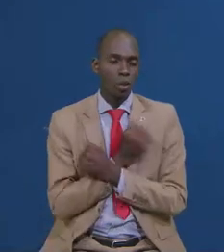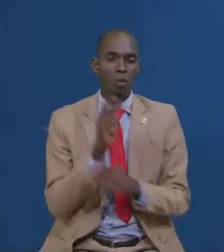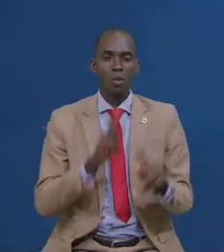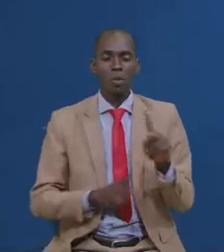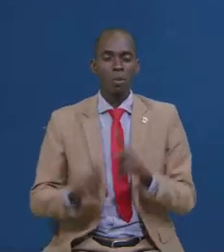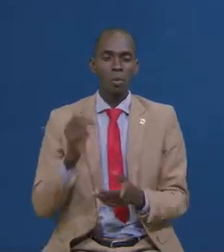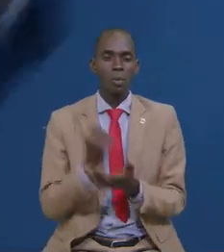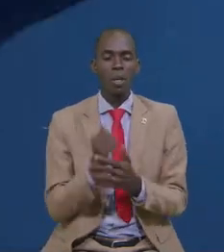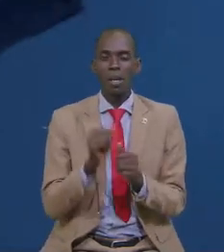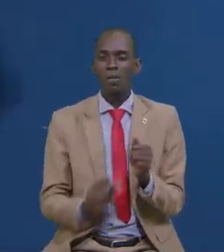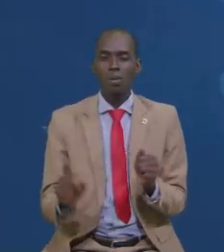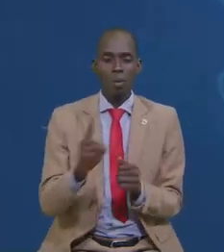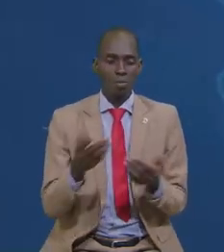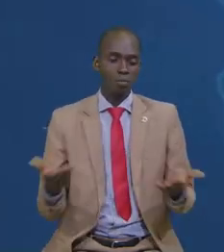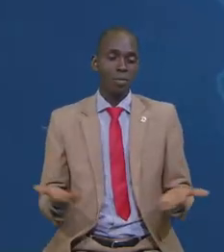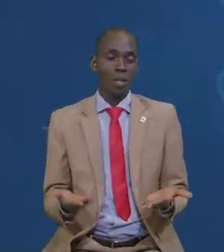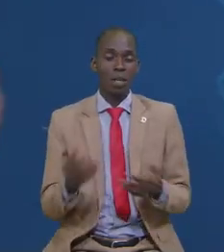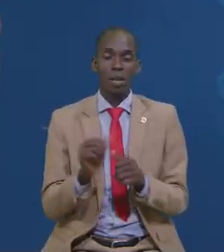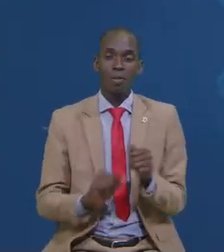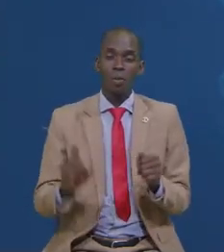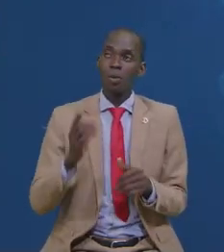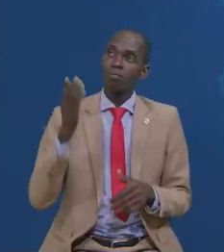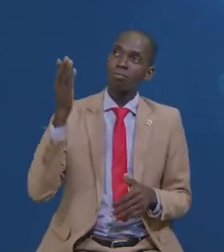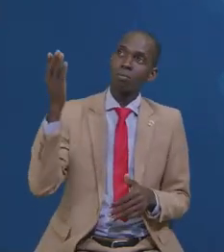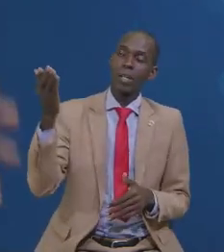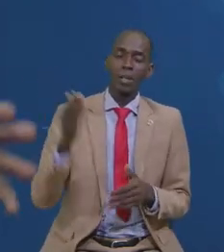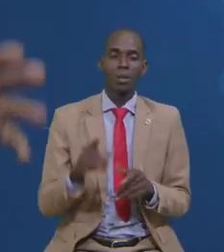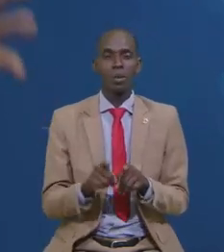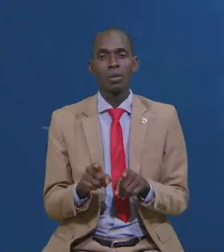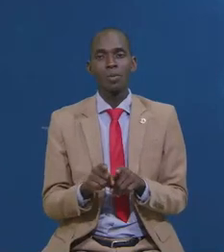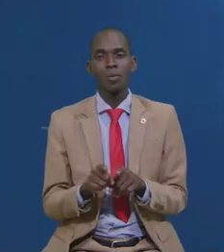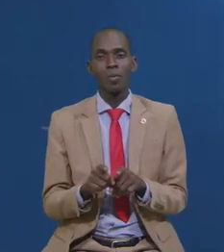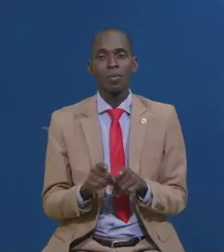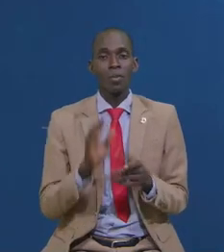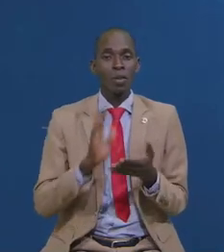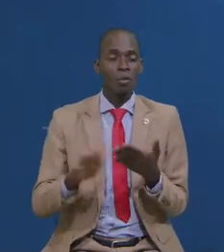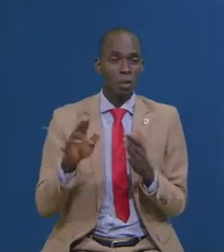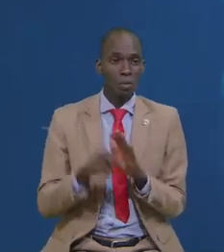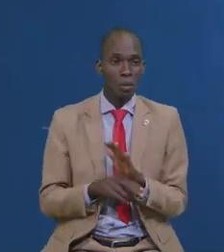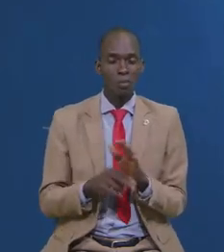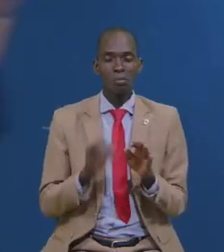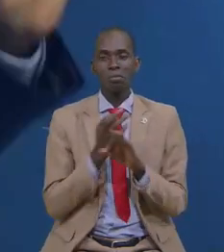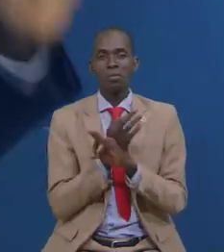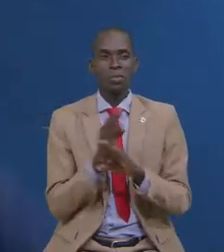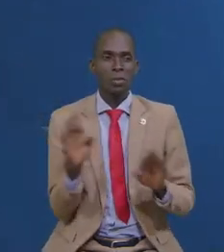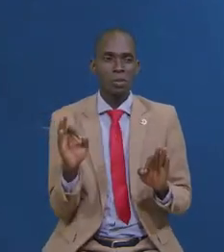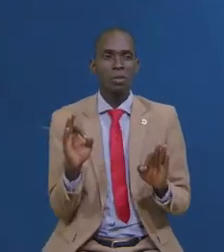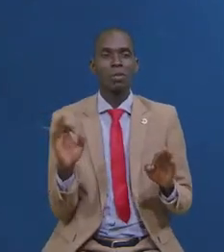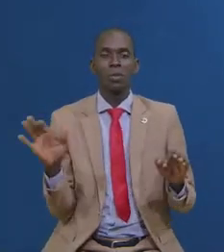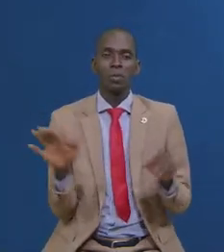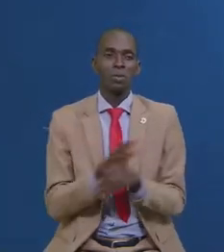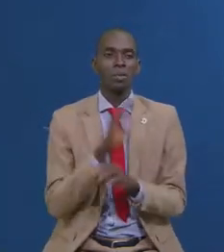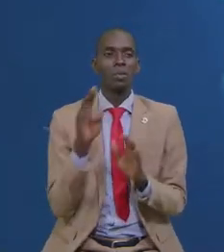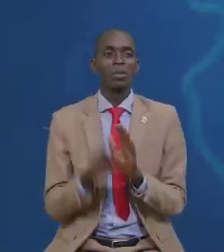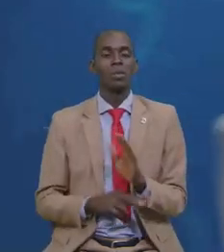vos bien-aimés, sur tout le monde ici, sur tout le monde là-bas. Le pardon, la